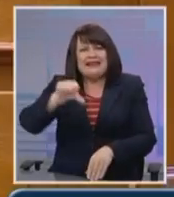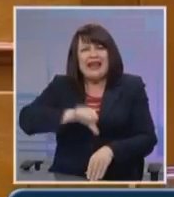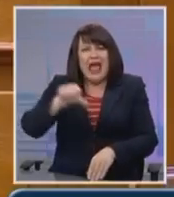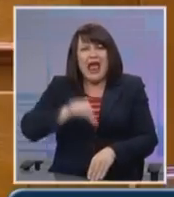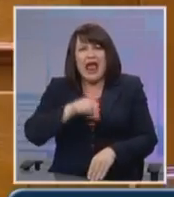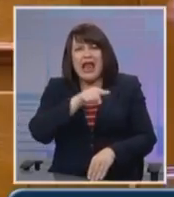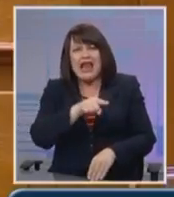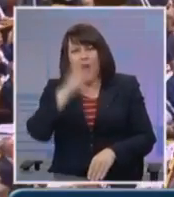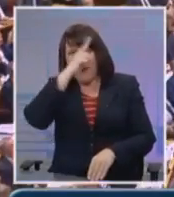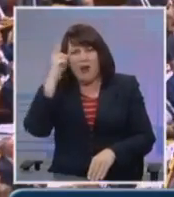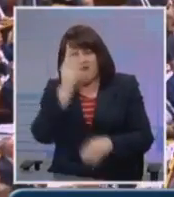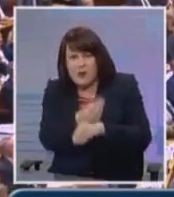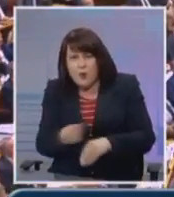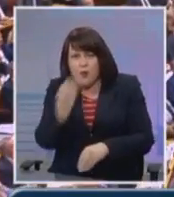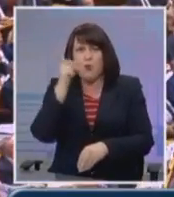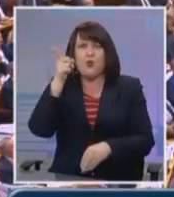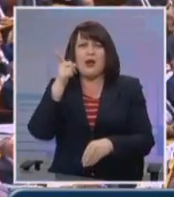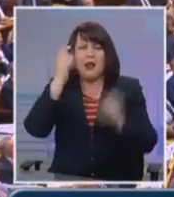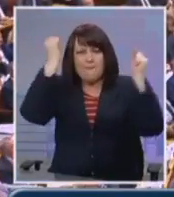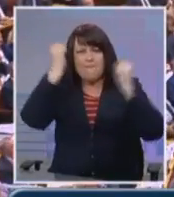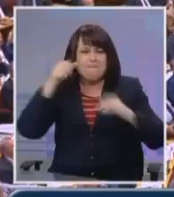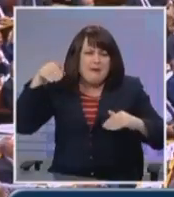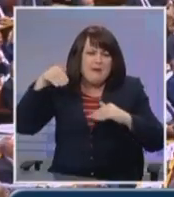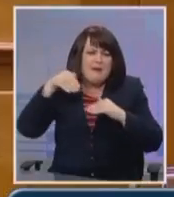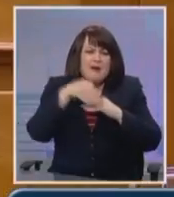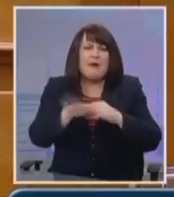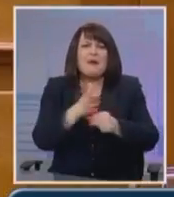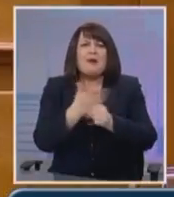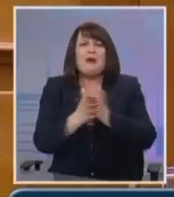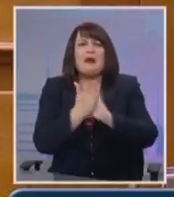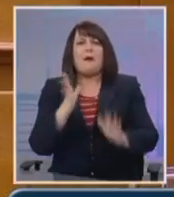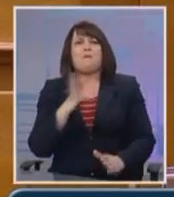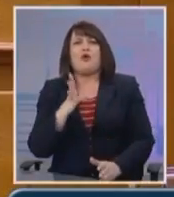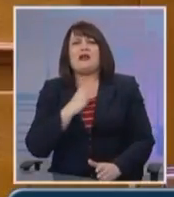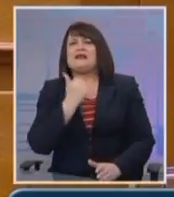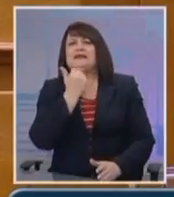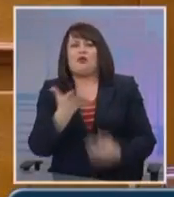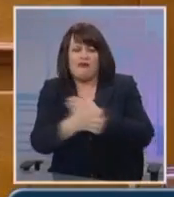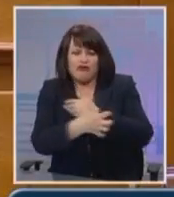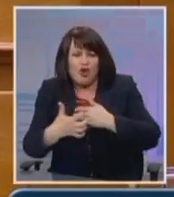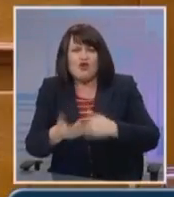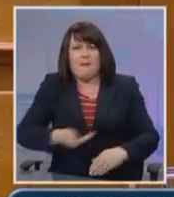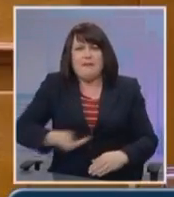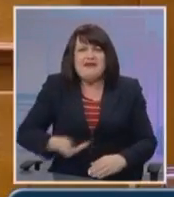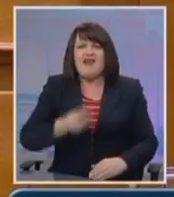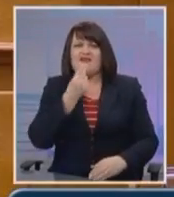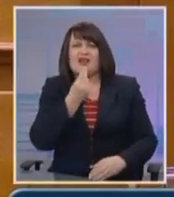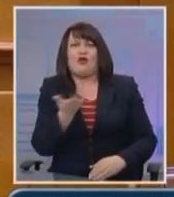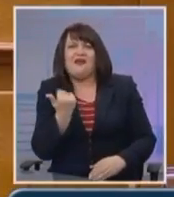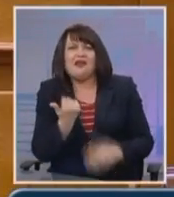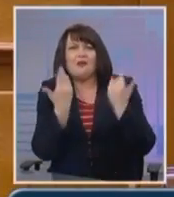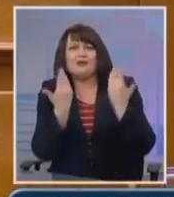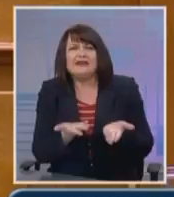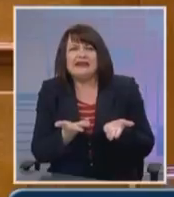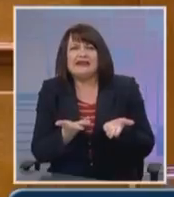μεγαλύτερα από τη Σαουδική Αραβία, έχει καταρρεύσει. Οι πολίτες δεν μπορούν πλέον να εξασφαλίσουν ούτε τα απαραίτητα για τη διαβίωσή τους.